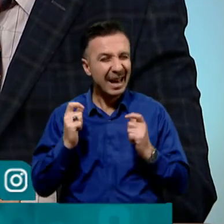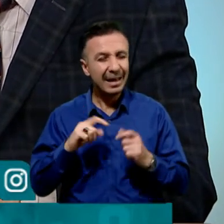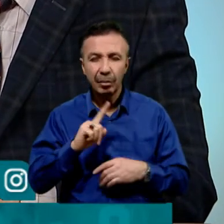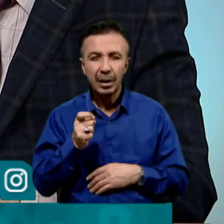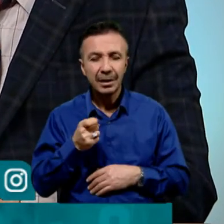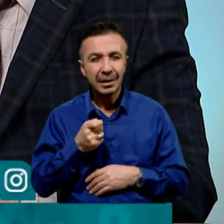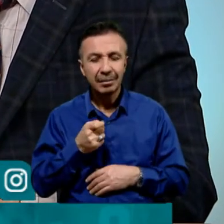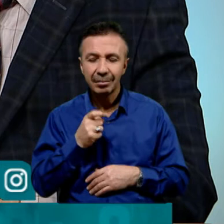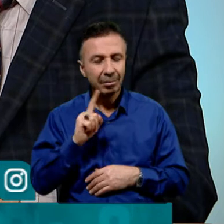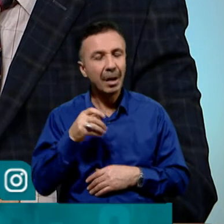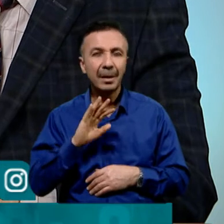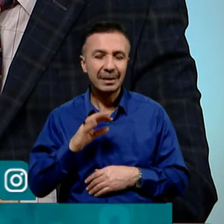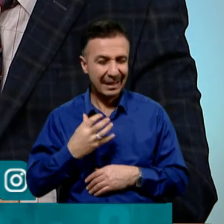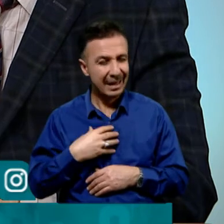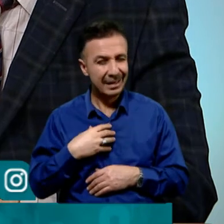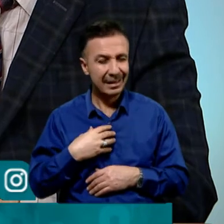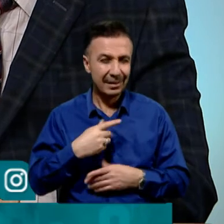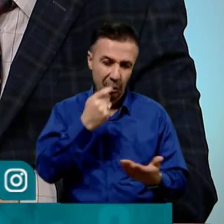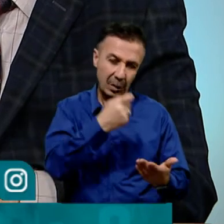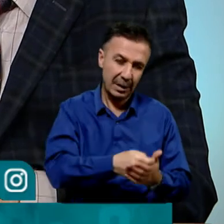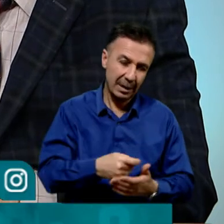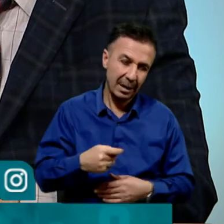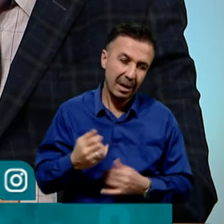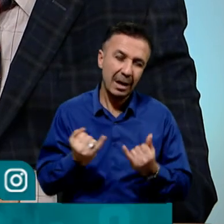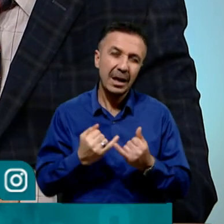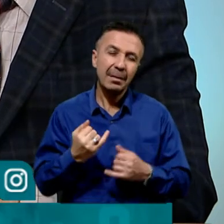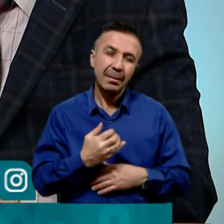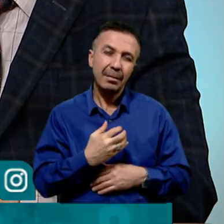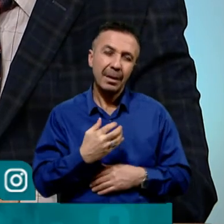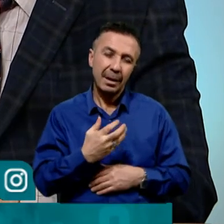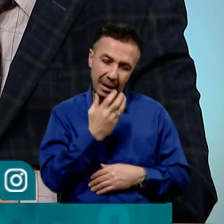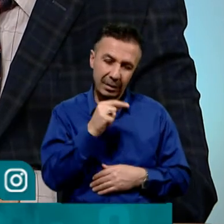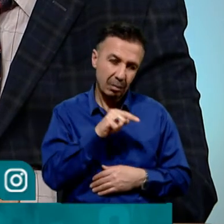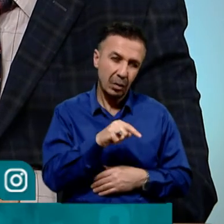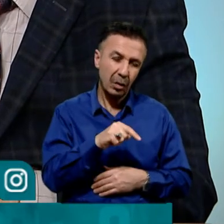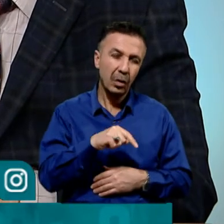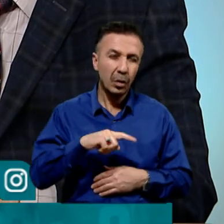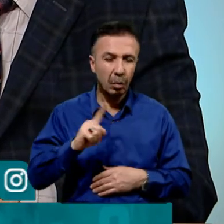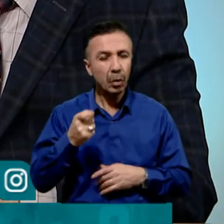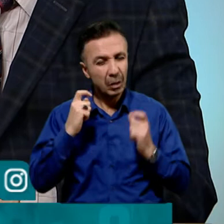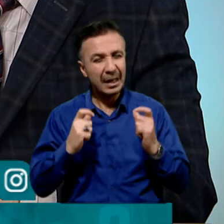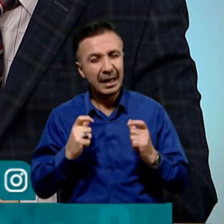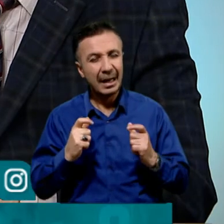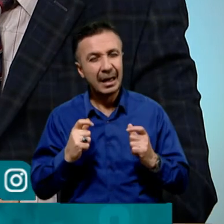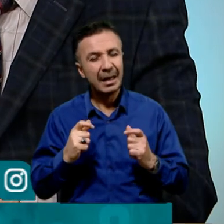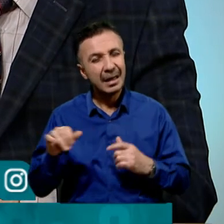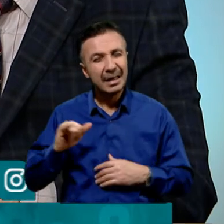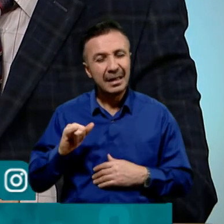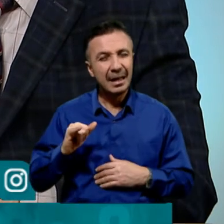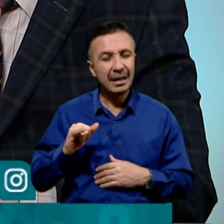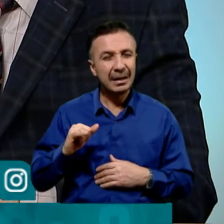Onun için benim kardeşime tavsiyem şudur. Bulunduğu yere en yakın karakola veya